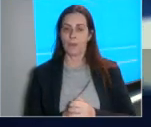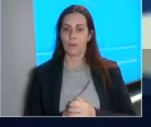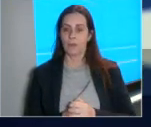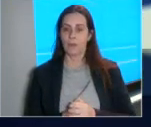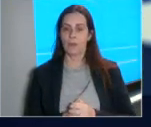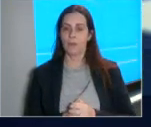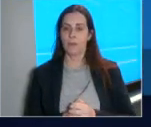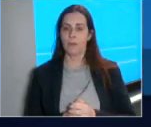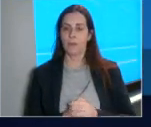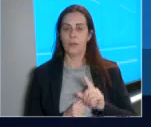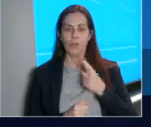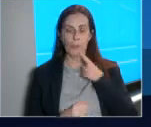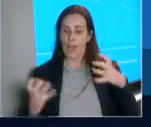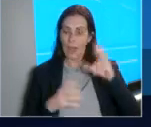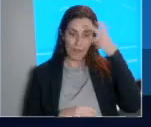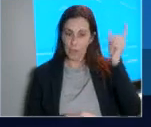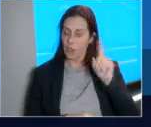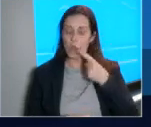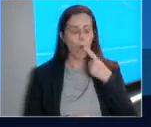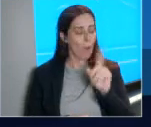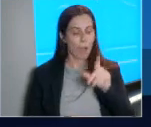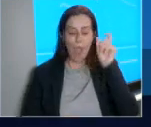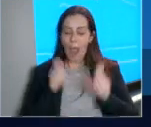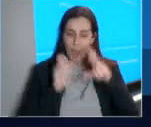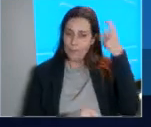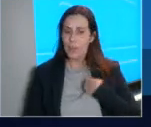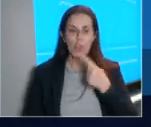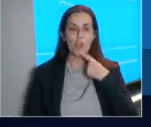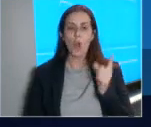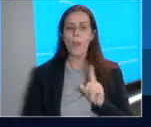הרשימה משותפת. כמובן, אני לא מדבר על החברה הערבית, ואני לא מדבר על העניין של